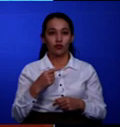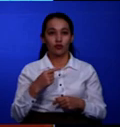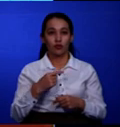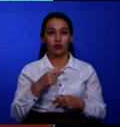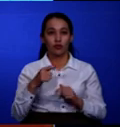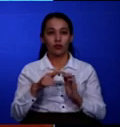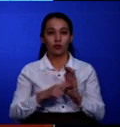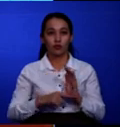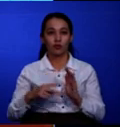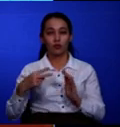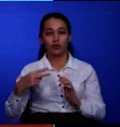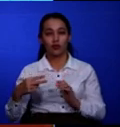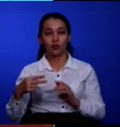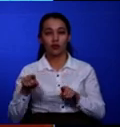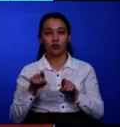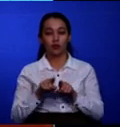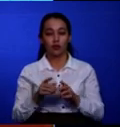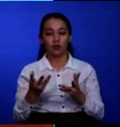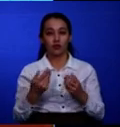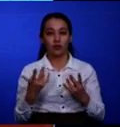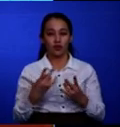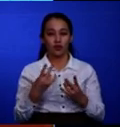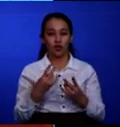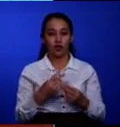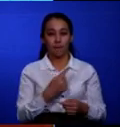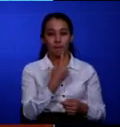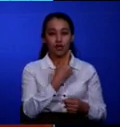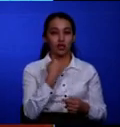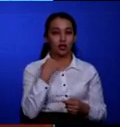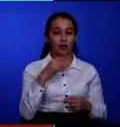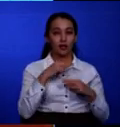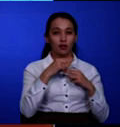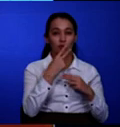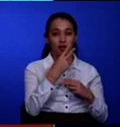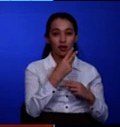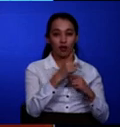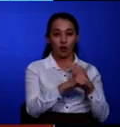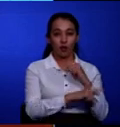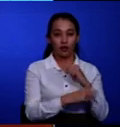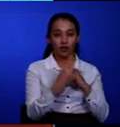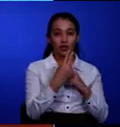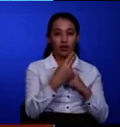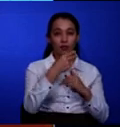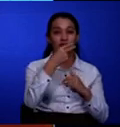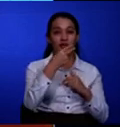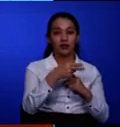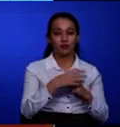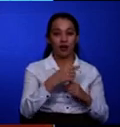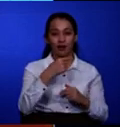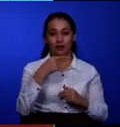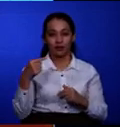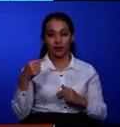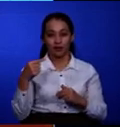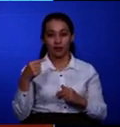olamiz. Chunki kamayuvchiga e'tibor bering. Kamayuvchida oxirgi ikkita raqami 20. Demak, siz